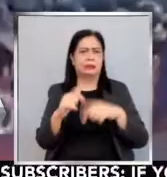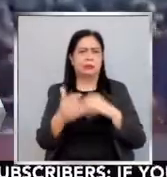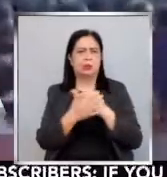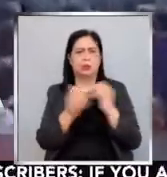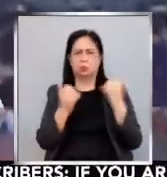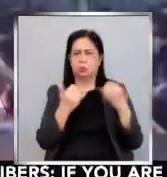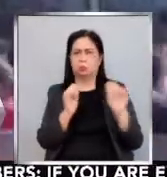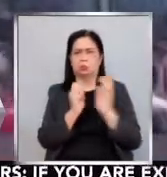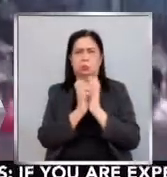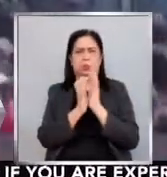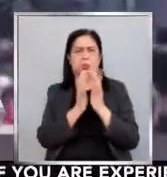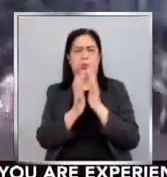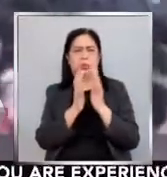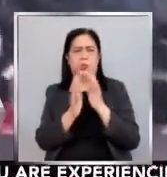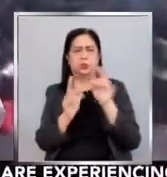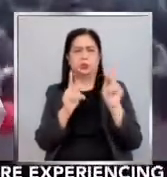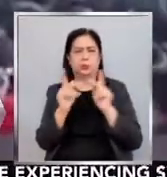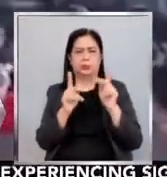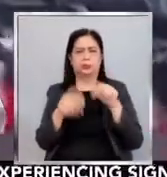mga deboto.